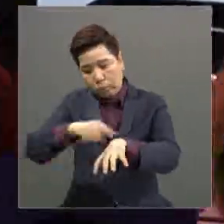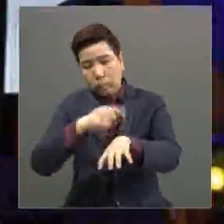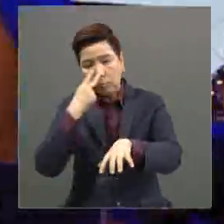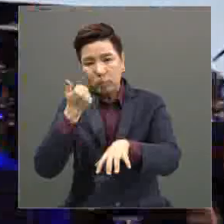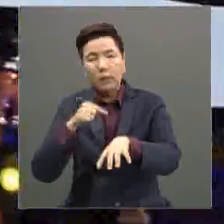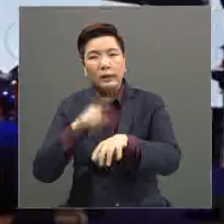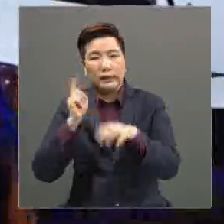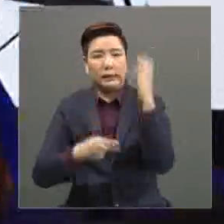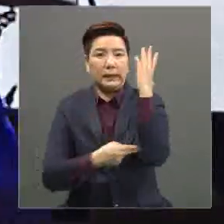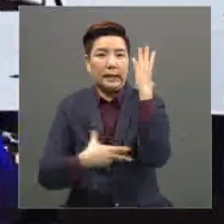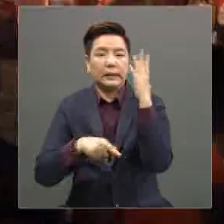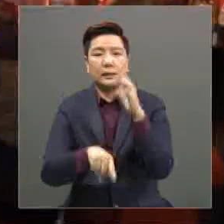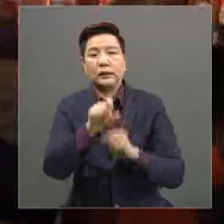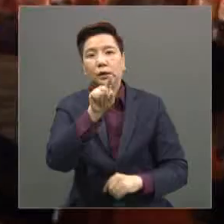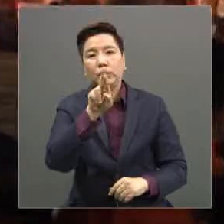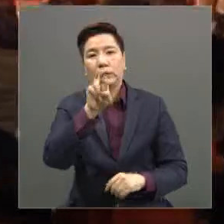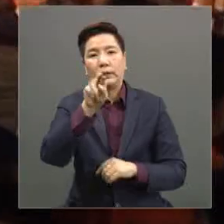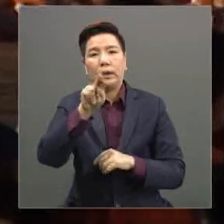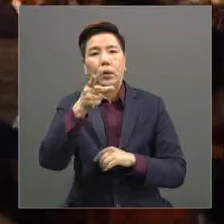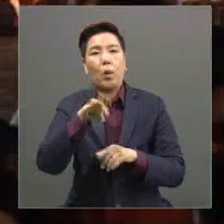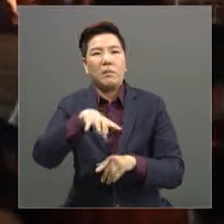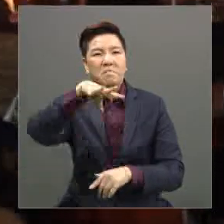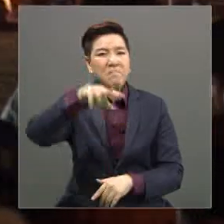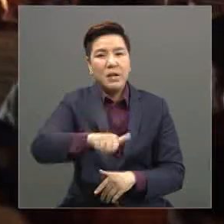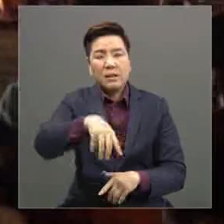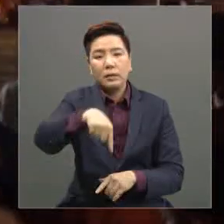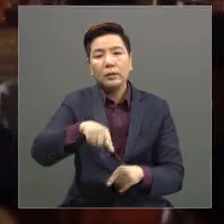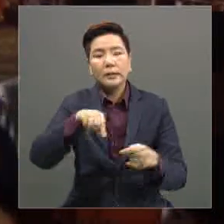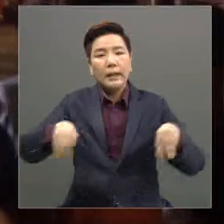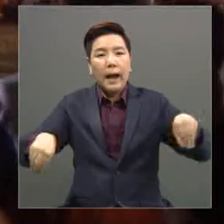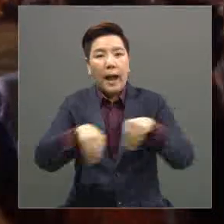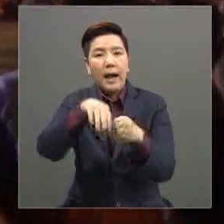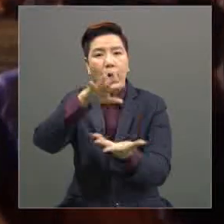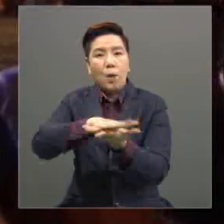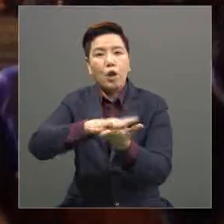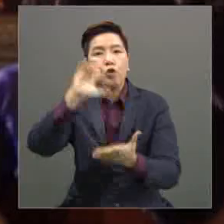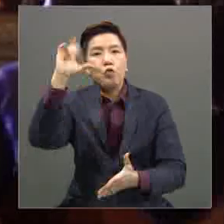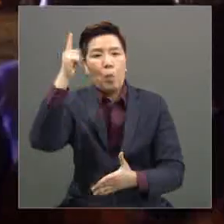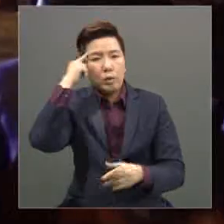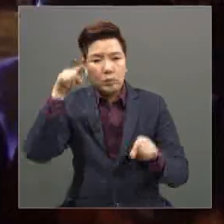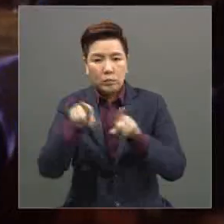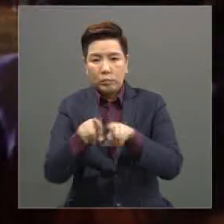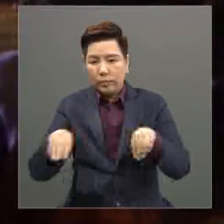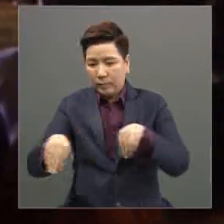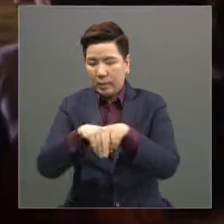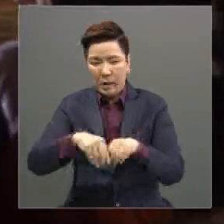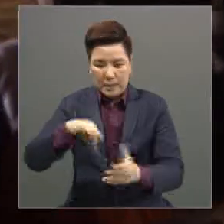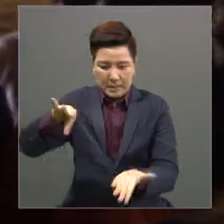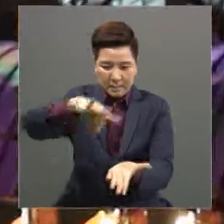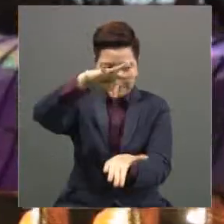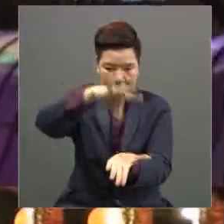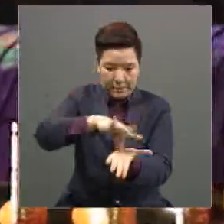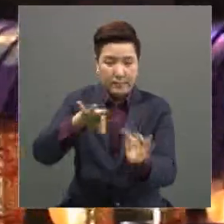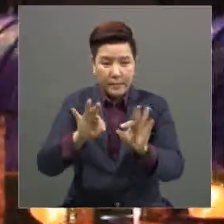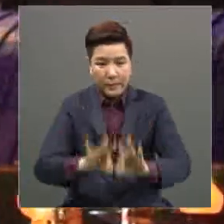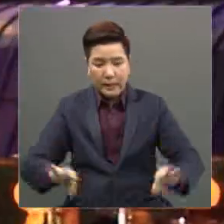จัดใหญ่จริงๆแล้วศรีนครเนี่ยตรงนี้ก็อยู่ใจกลางเมืองจะอยู่ใกล้ๆกับโรงเรียนแสงทองนะซึ่งถือว่าอยู่ใกล้ๆกับแลนด์มาร์คสำคัญของหาด